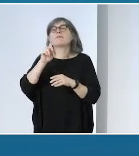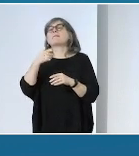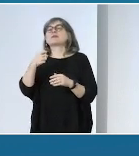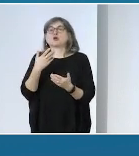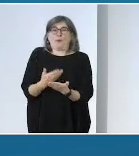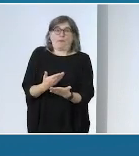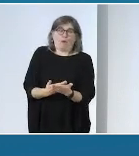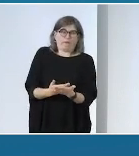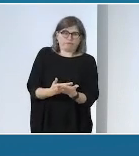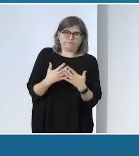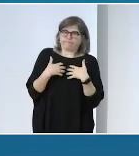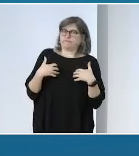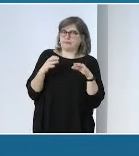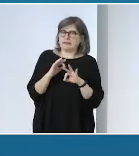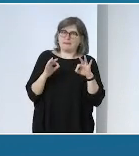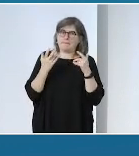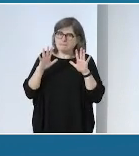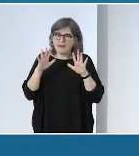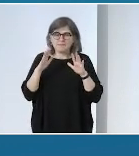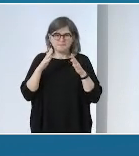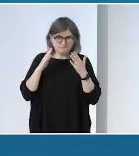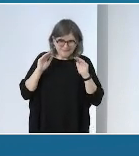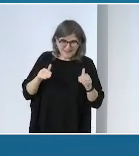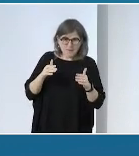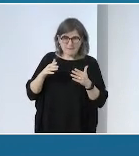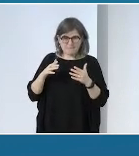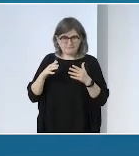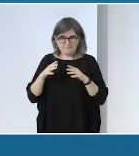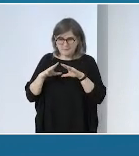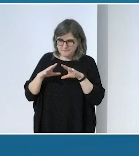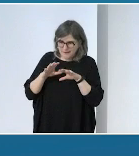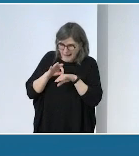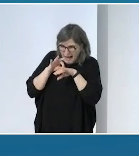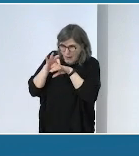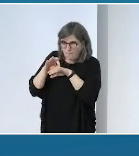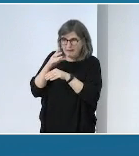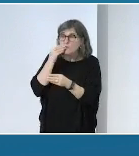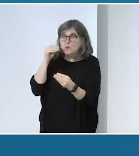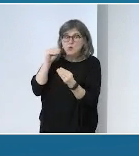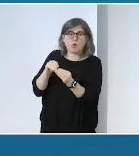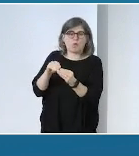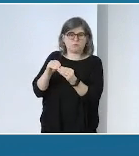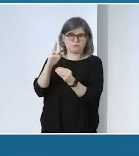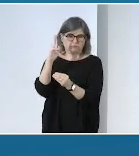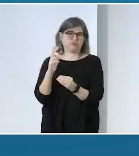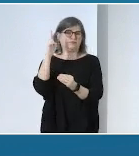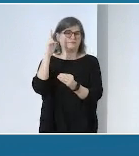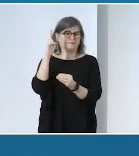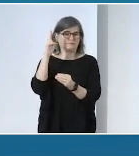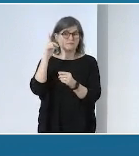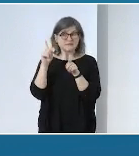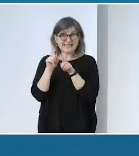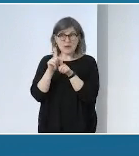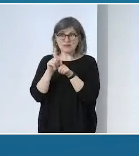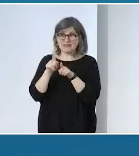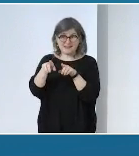que le fait que cet accompagnement se soit réalisé très tôt et que la famille ait été